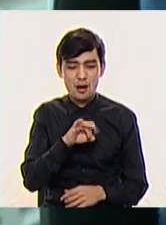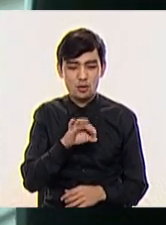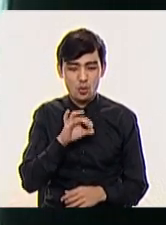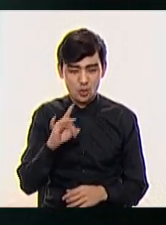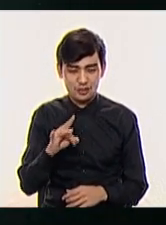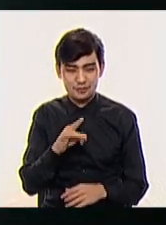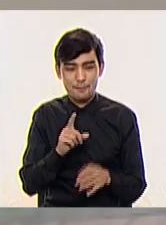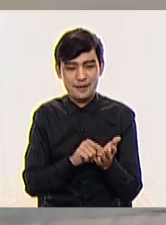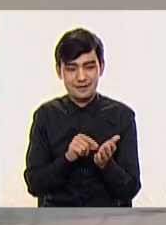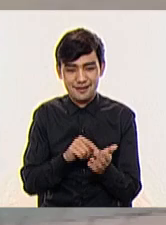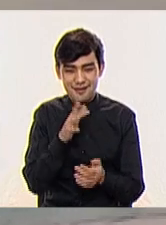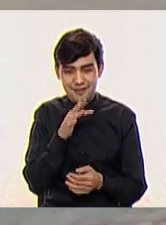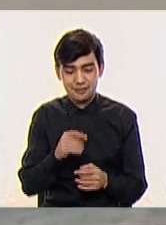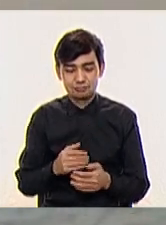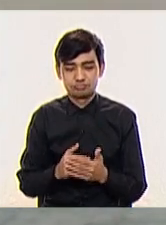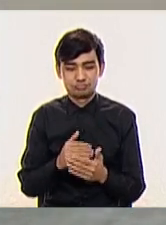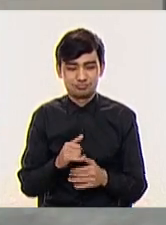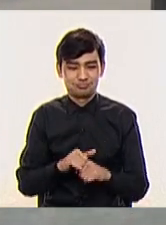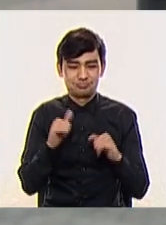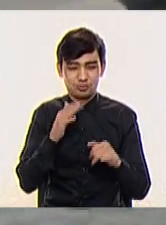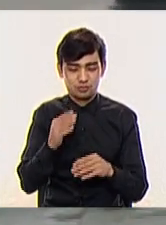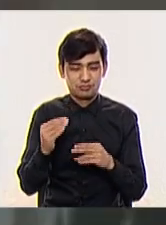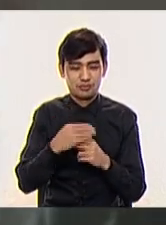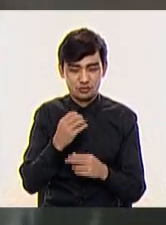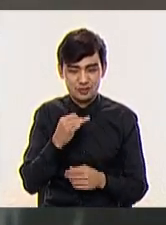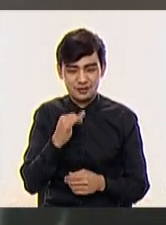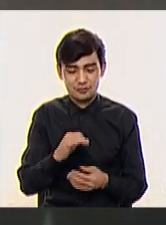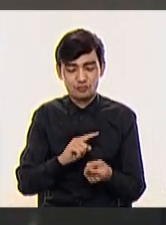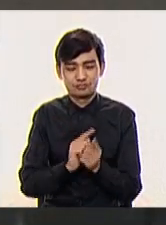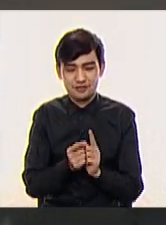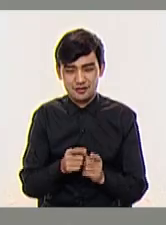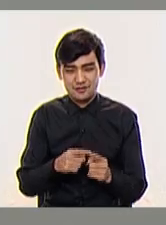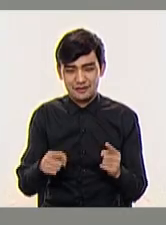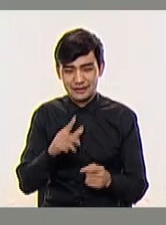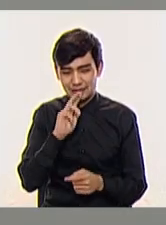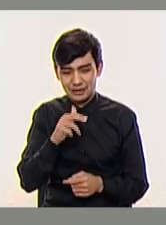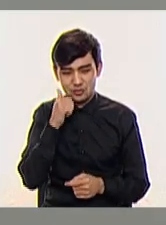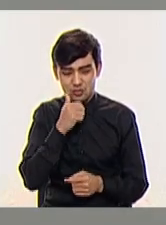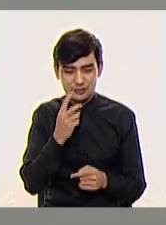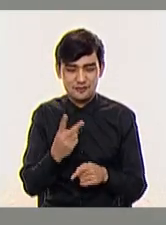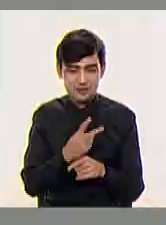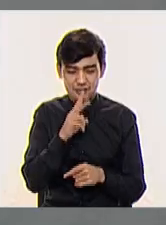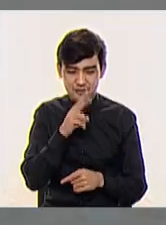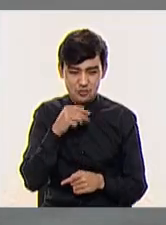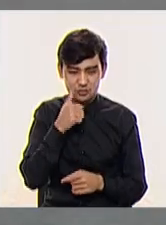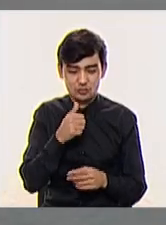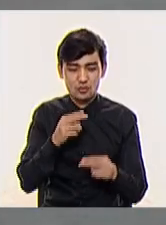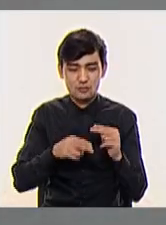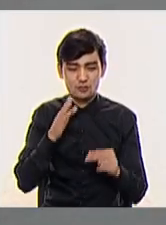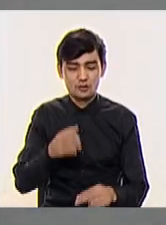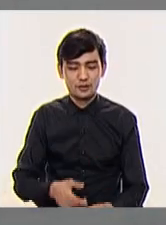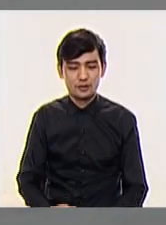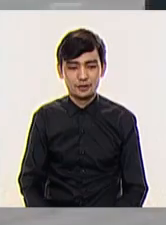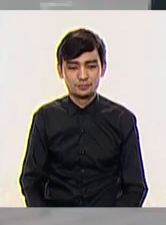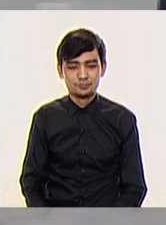шығу жасы ұлғайтылмақ. Министрдің айтуынша, толықтай жаңару алдағы 2 жылда аяқталады. Гүлнәс Сайлауқызы,